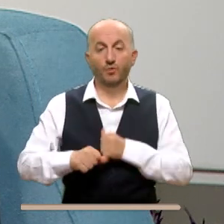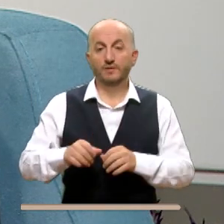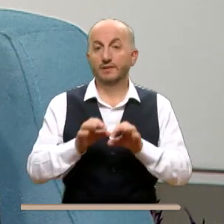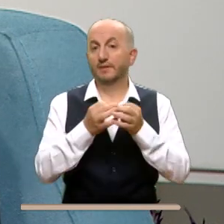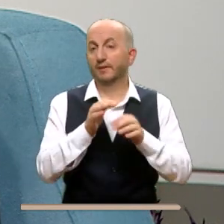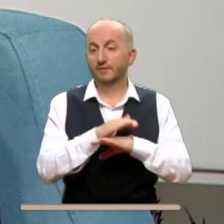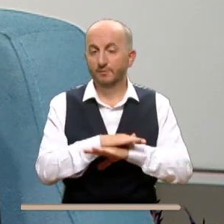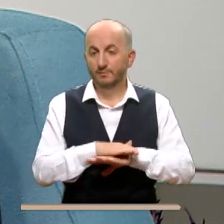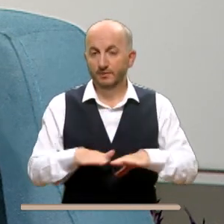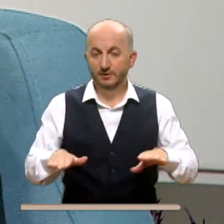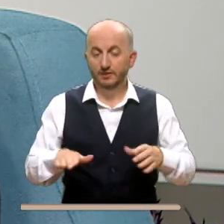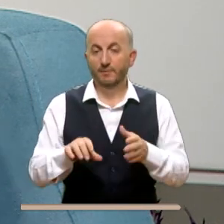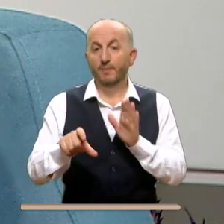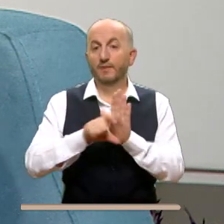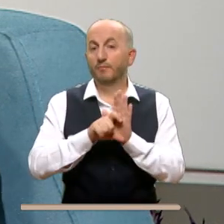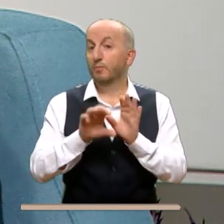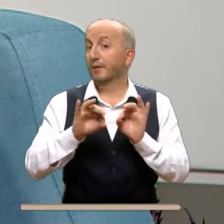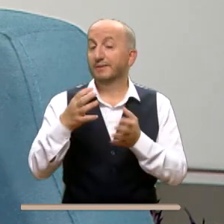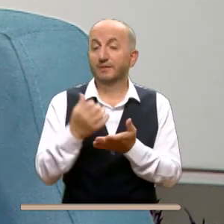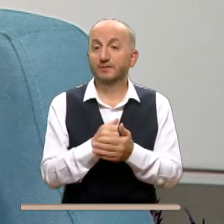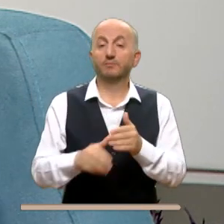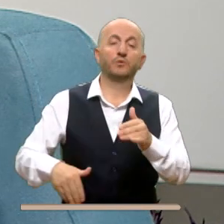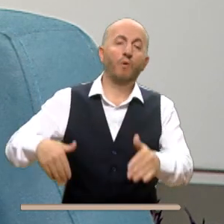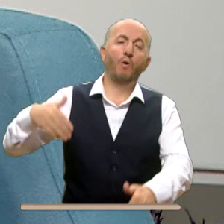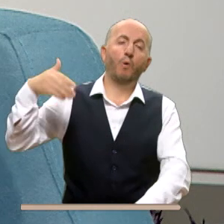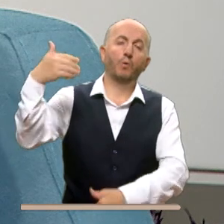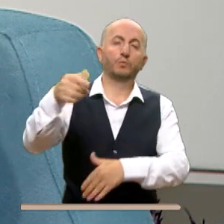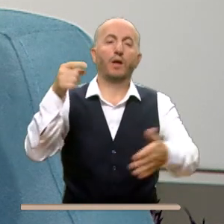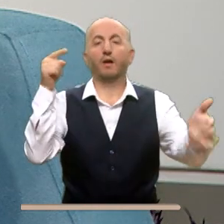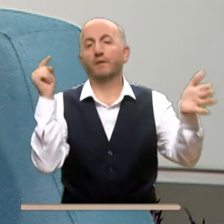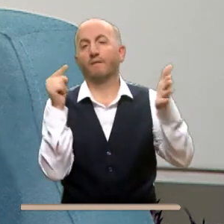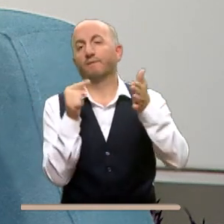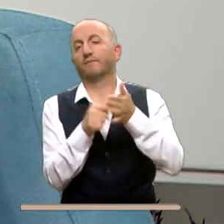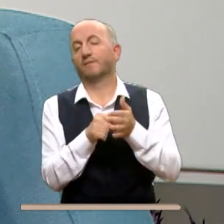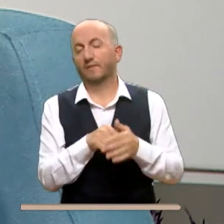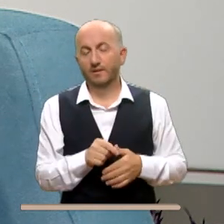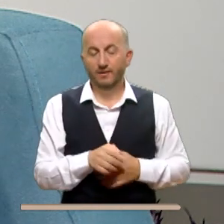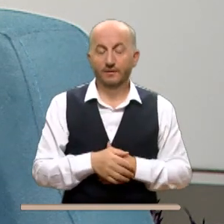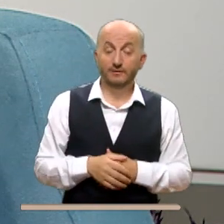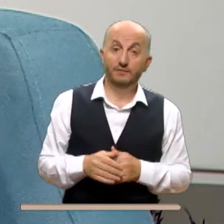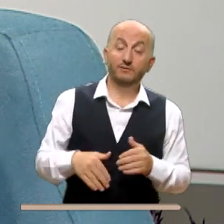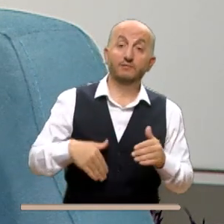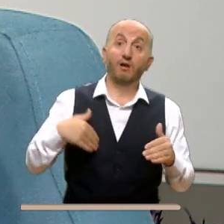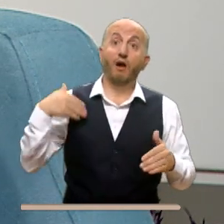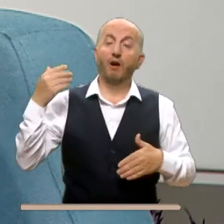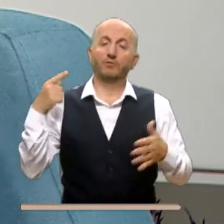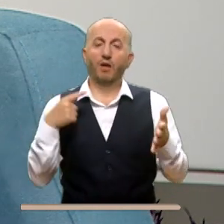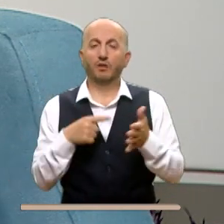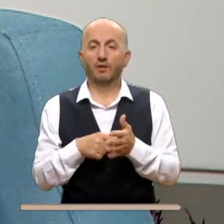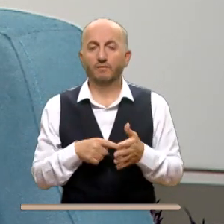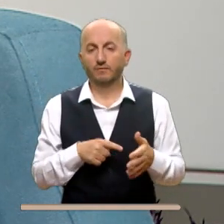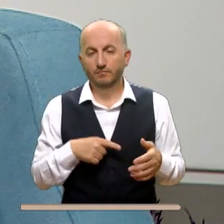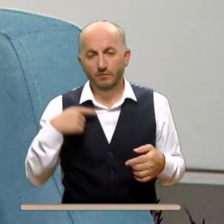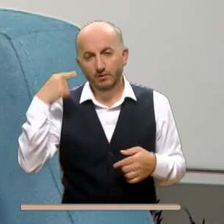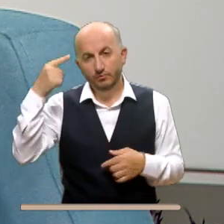diplomayı nasıl kazanırımın ötesinde daha öte ideallerle, daha öte hedeflerle, daha öte dertlerle